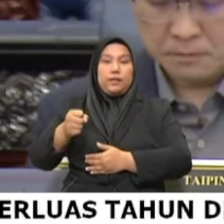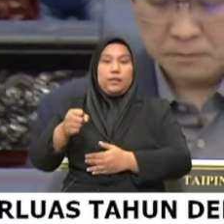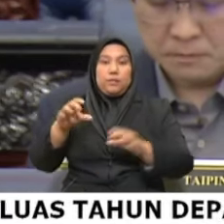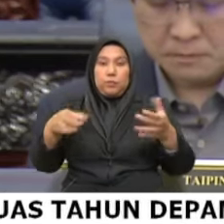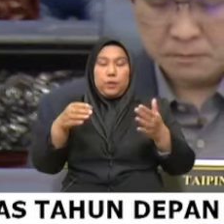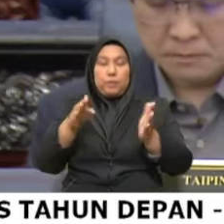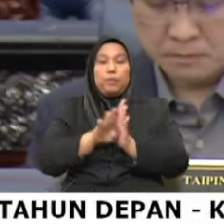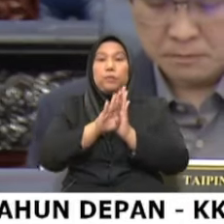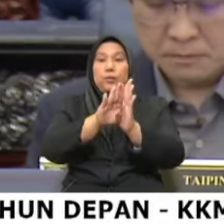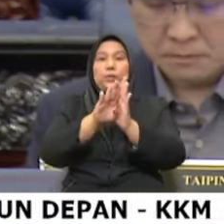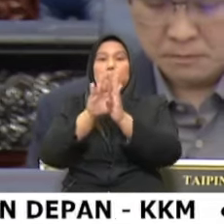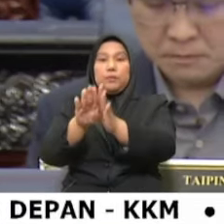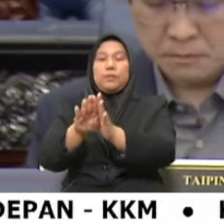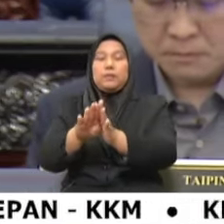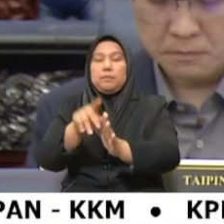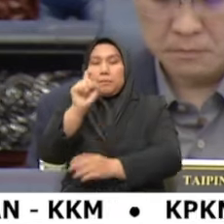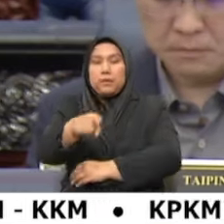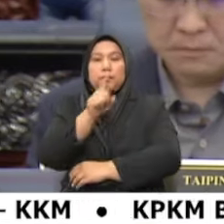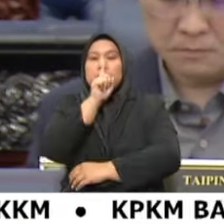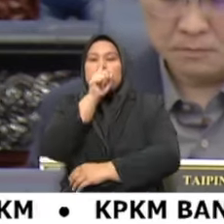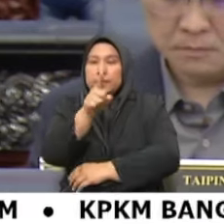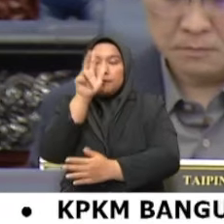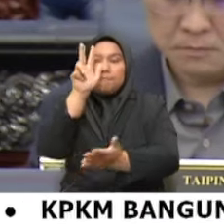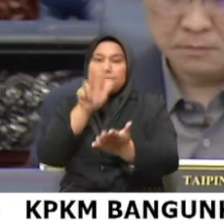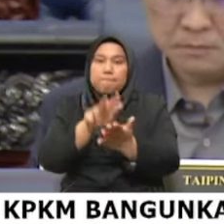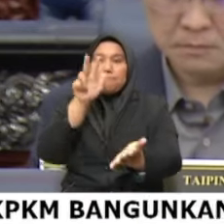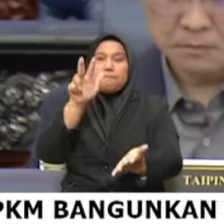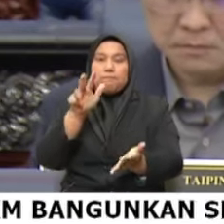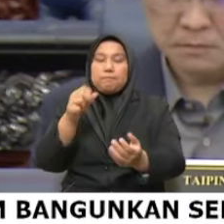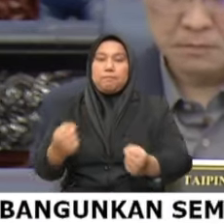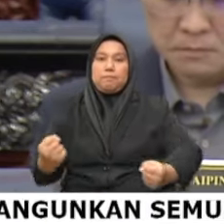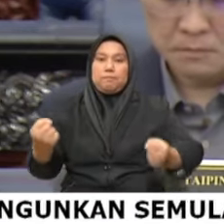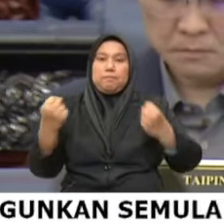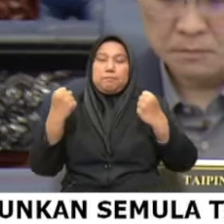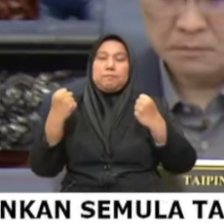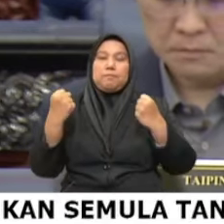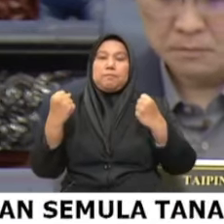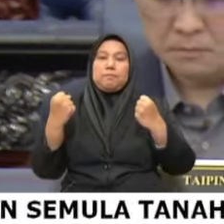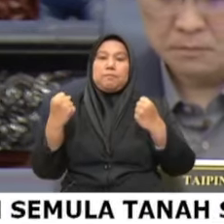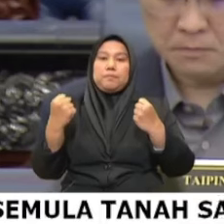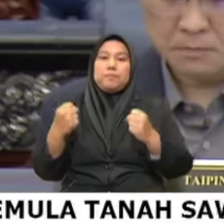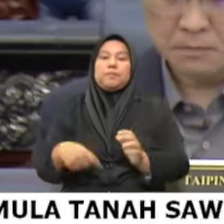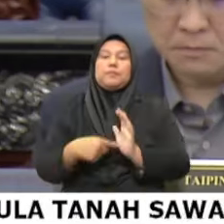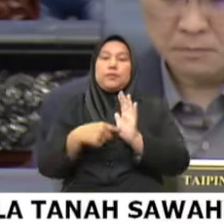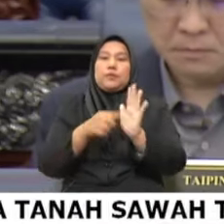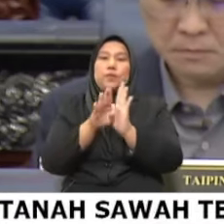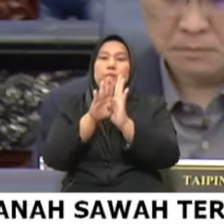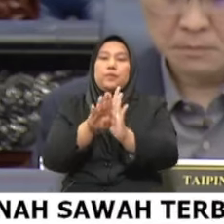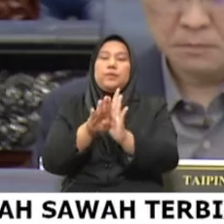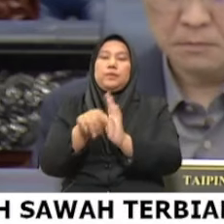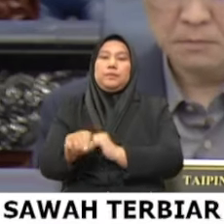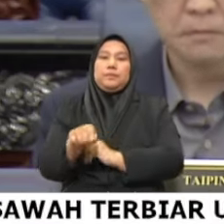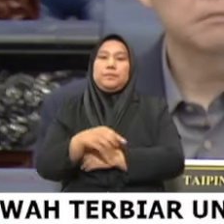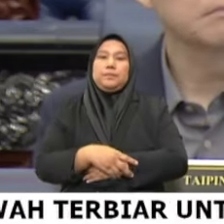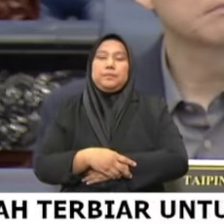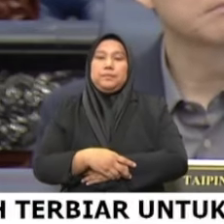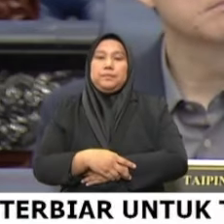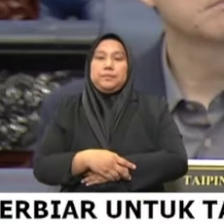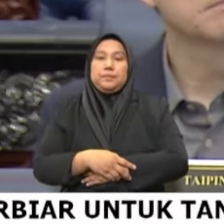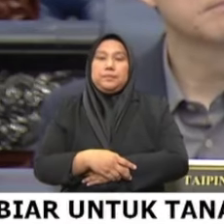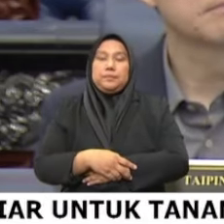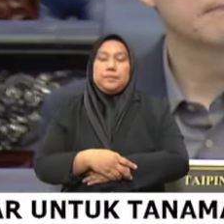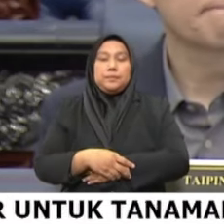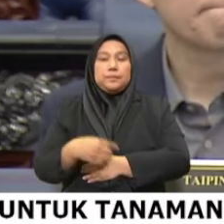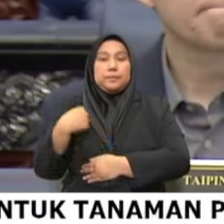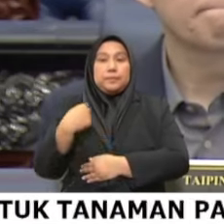perlu perlu dipastikan kesahihan dan juga kekuatan dari segi aspek bukti itu sendiri. Jadi dari aspek ini